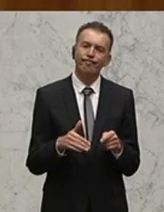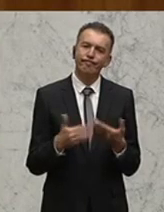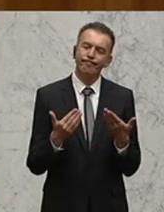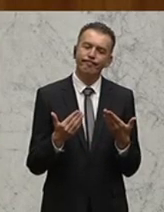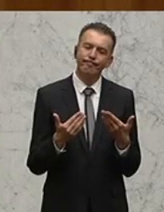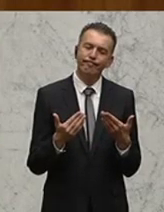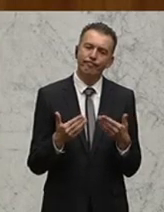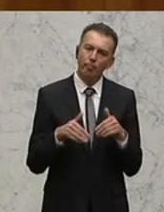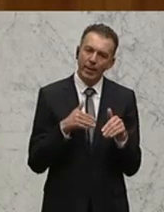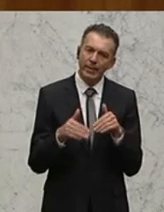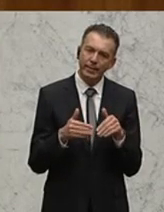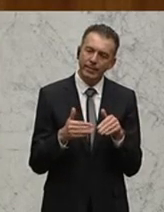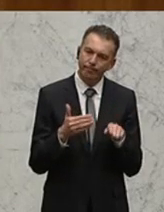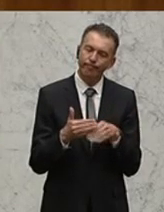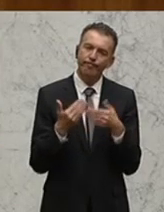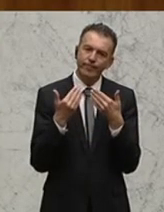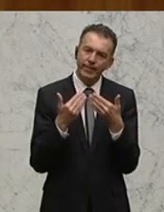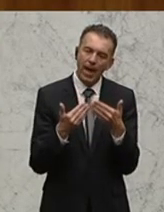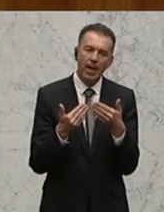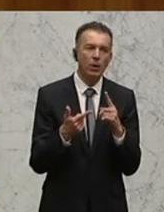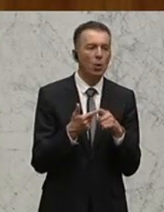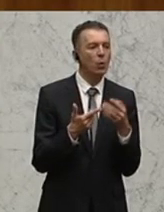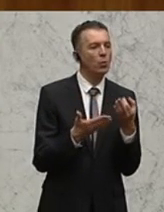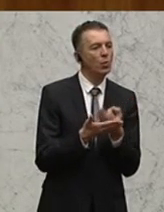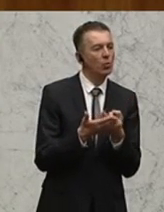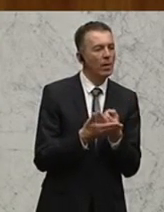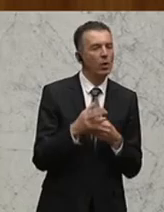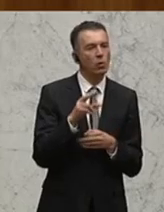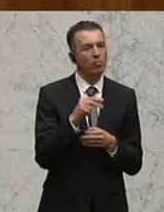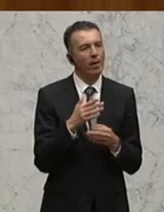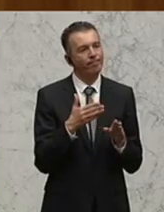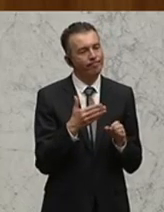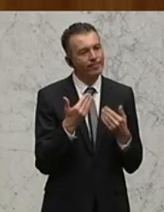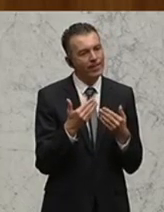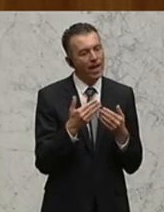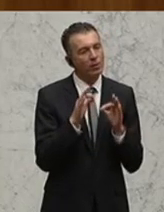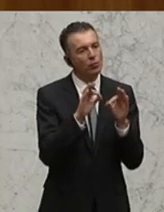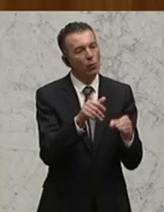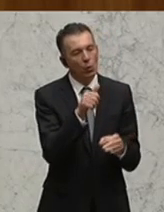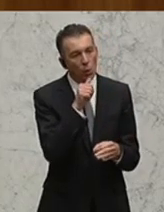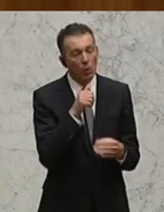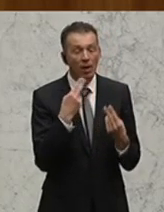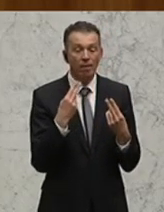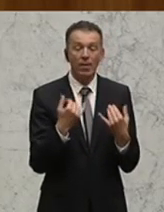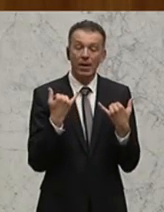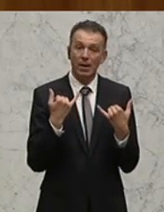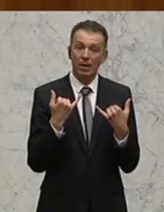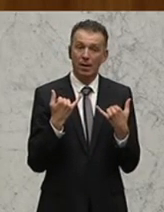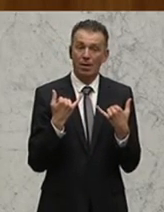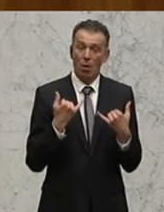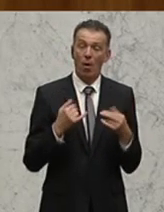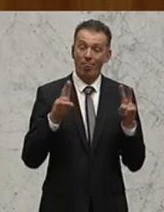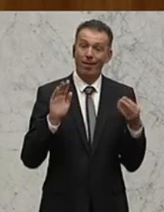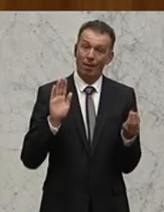Frau Ministerin und unserer Bildungssprecherin an die Grünen, heute noch einmal dieses wichtige und aktuelle Thema auf die Tagesordnung zu nehmen. Und ich meine, es hat